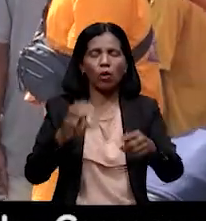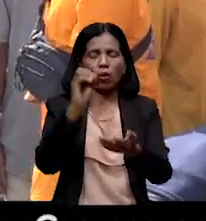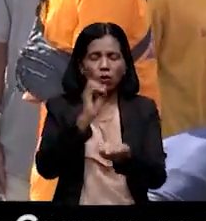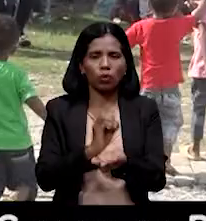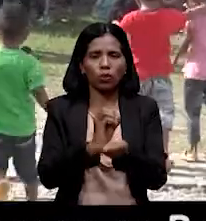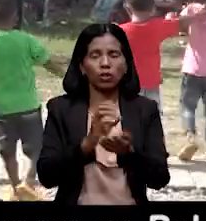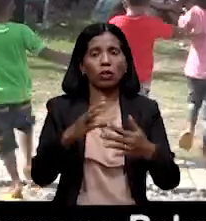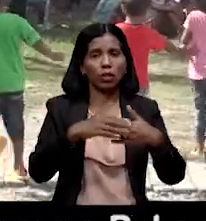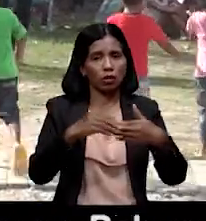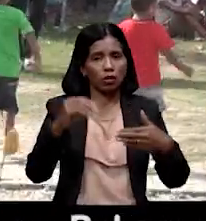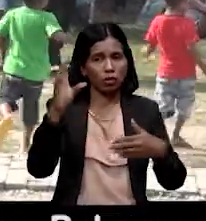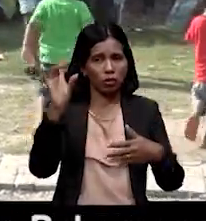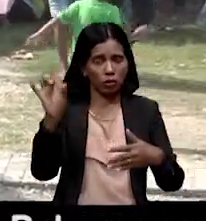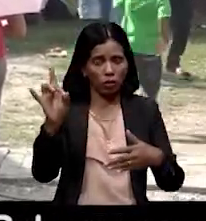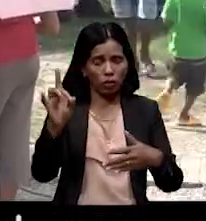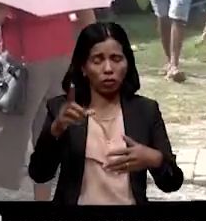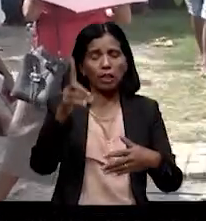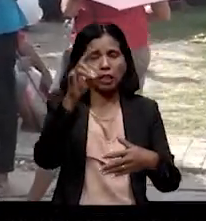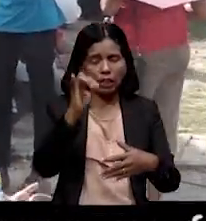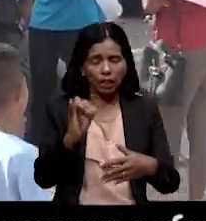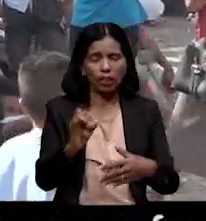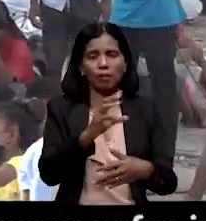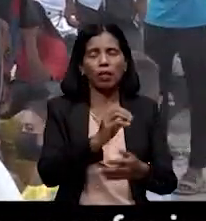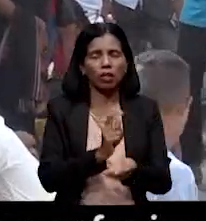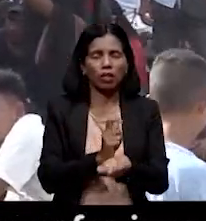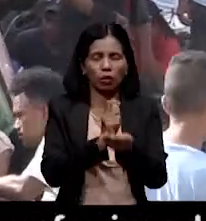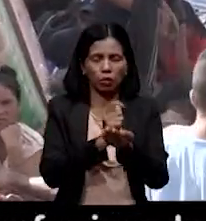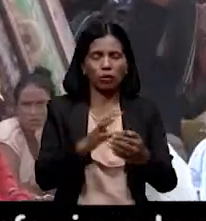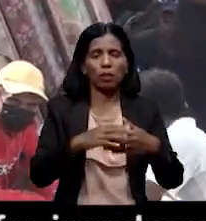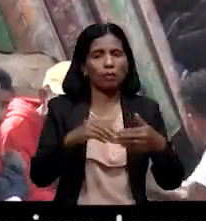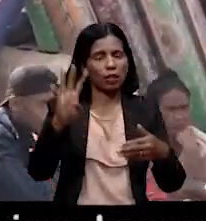walu no viajeng husi dili bata uru ho dolar hat maske rone